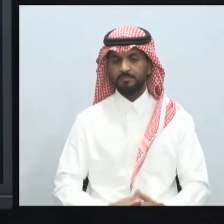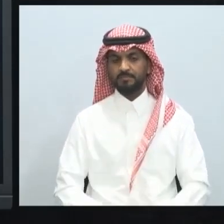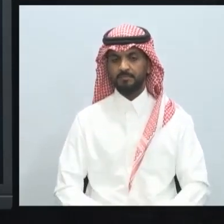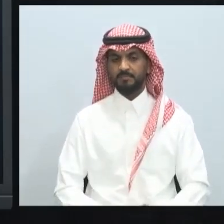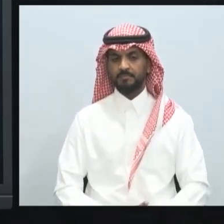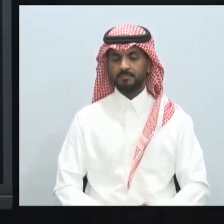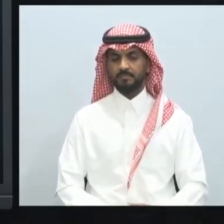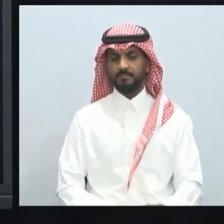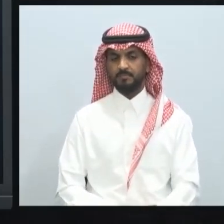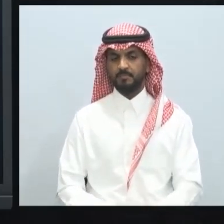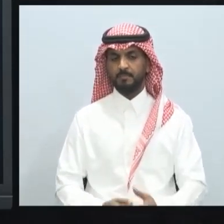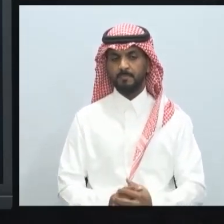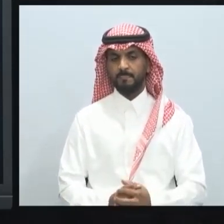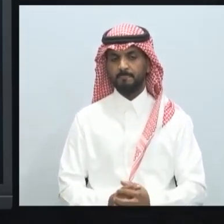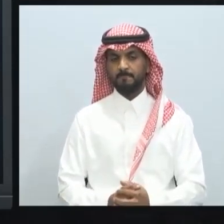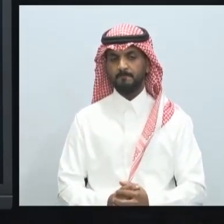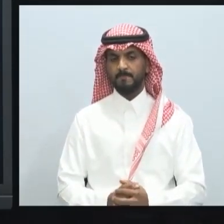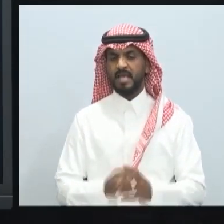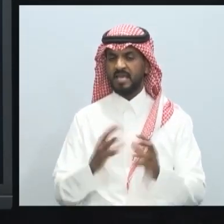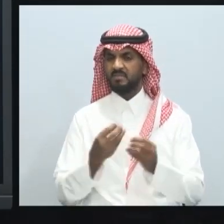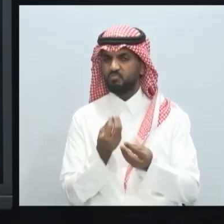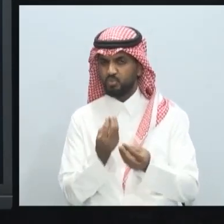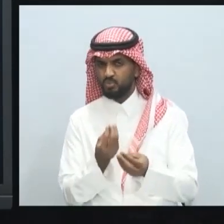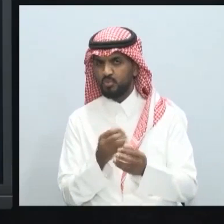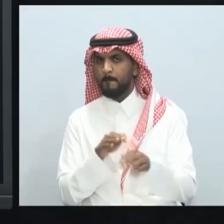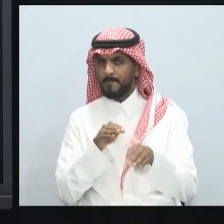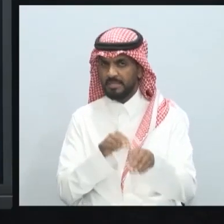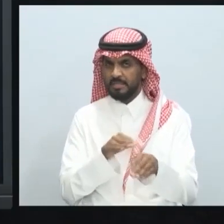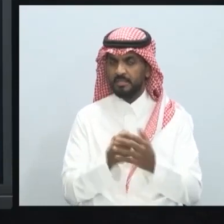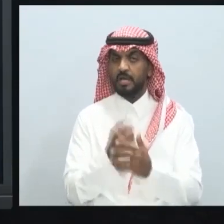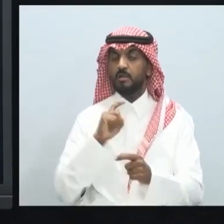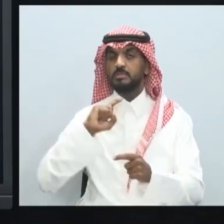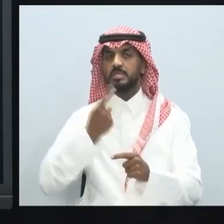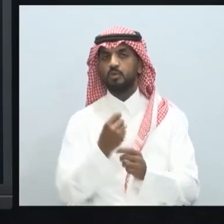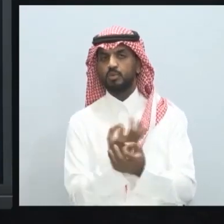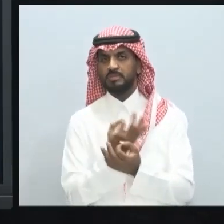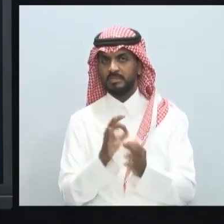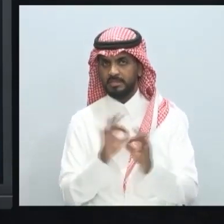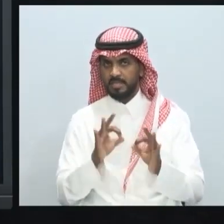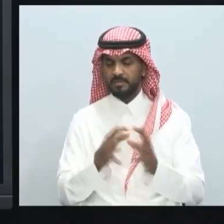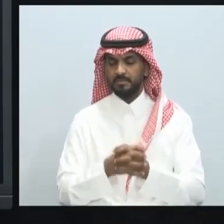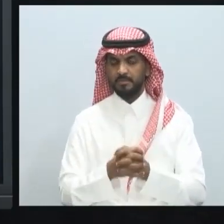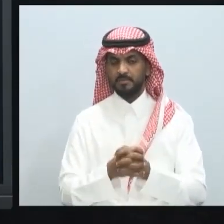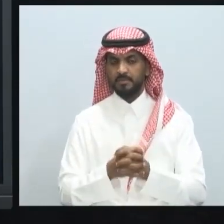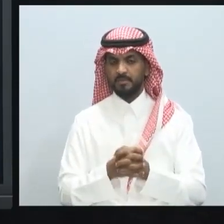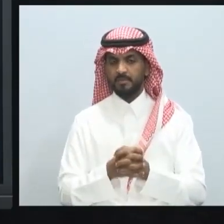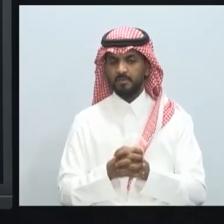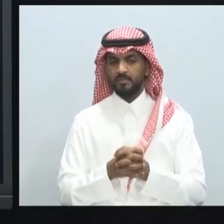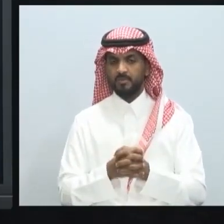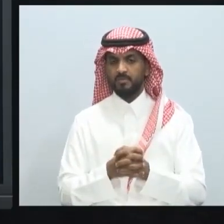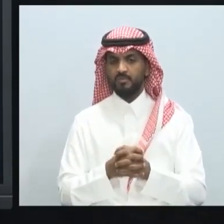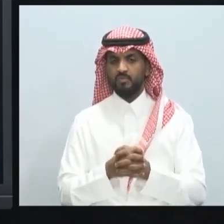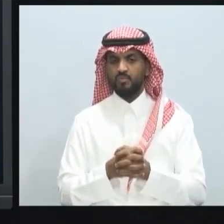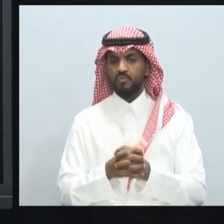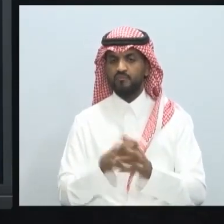الناقده طبعا هي قراءه اكثر بطءا من القراءه السريعه التي هي التمهيديه تقول مثلا هي قراءه فاعله يمر